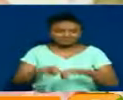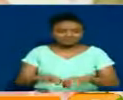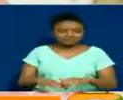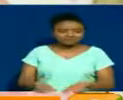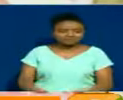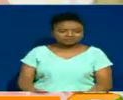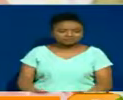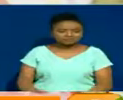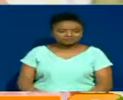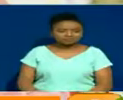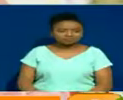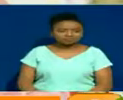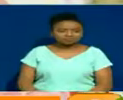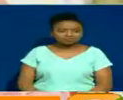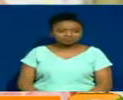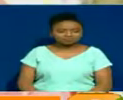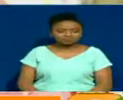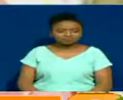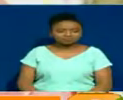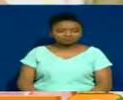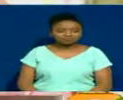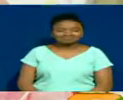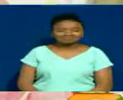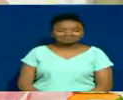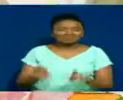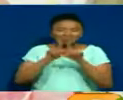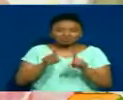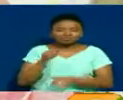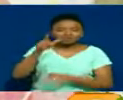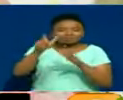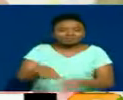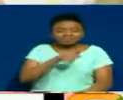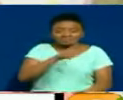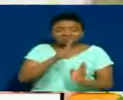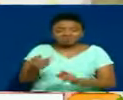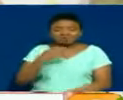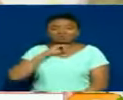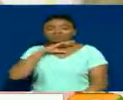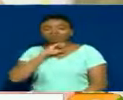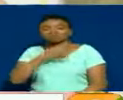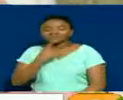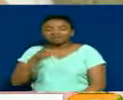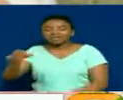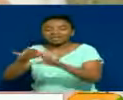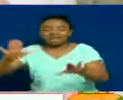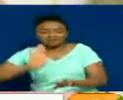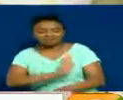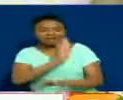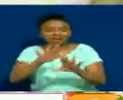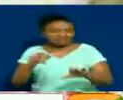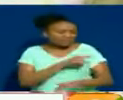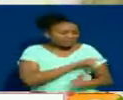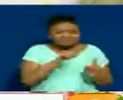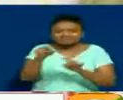usiku na tulikuwa tumelala na watoto. Na huyu mtu anakompleni hapa, anasemanga ni kwake tujawahi muona. Na hao askari